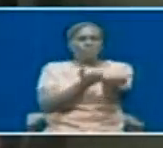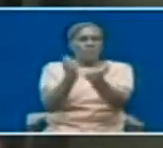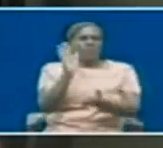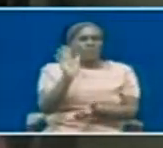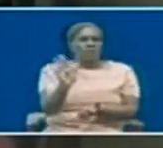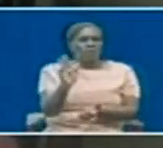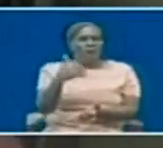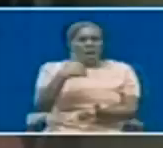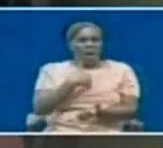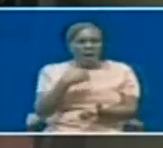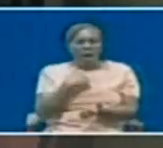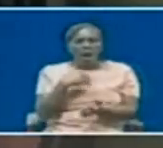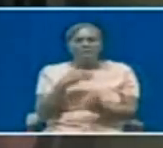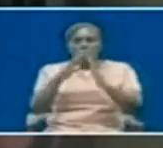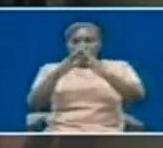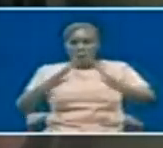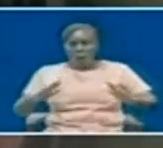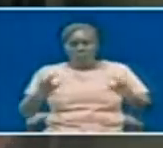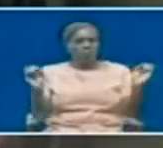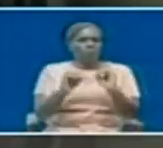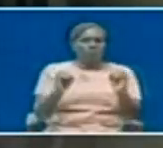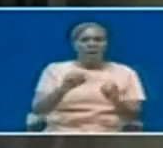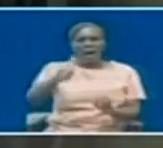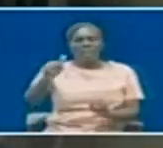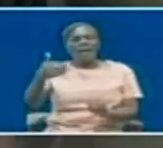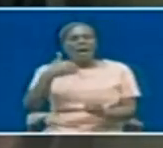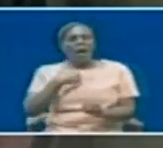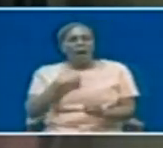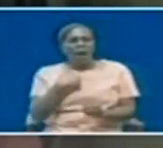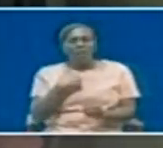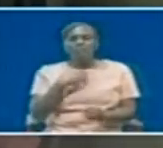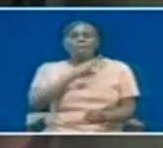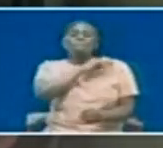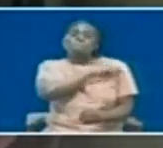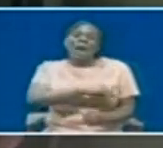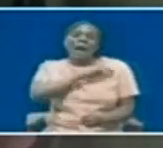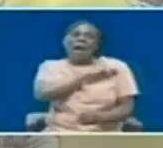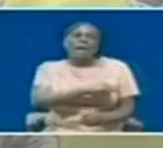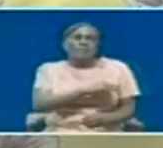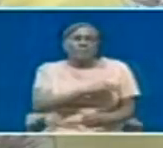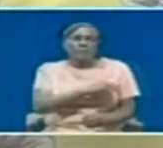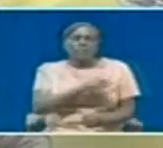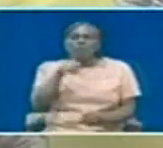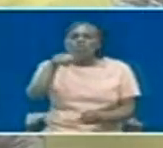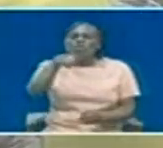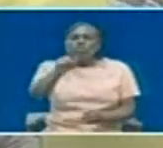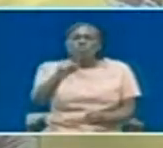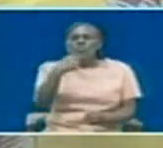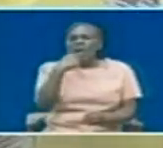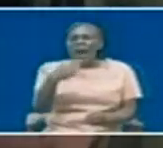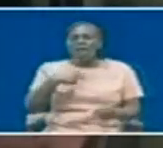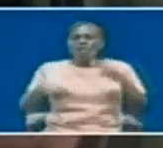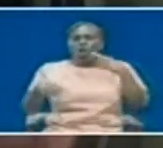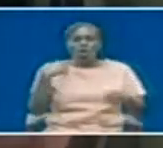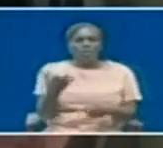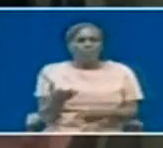Some don't have a place to stay. Some don't have food. We are having mercy on them and we are putting a hostel for them. So how